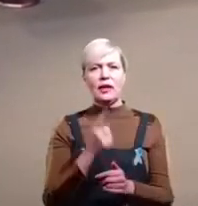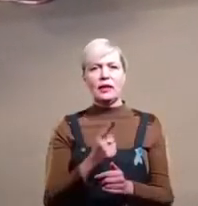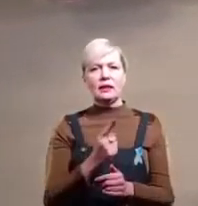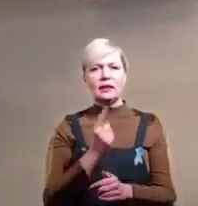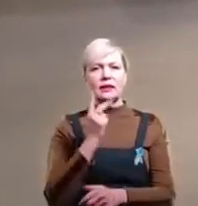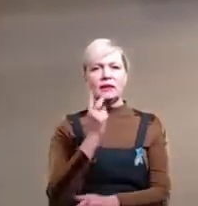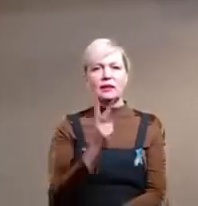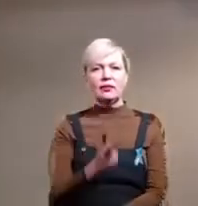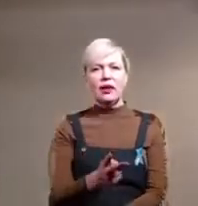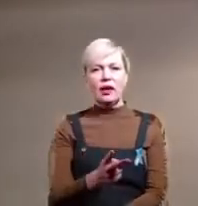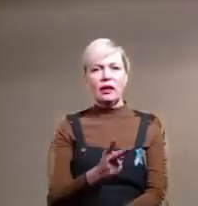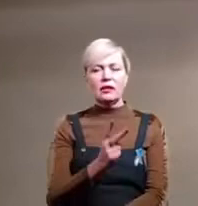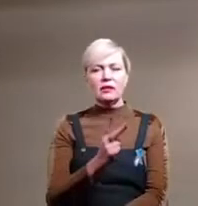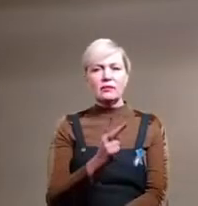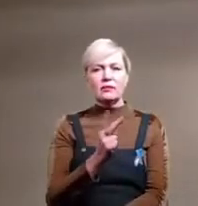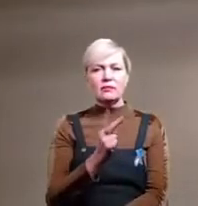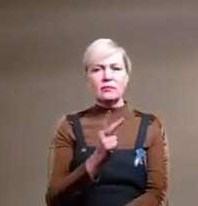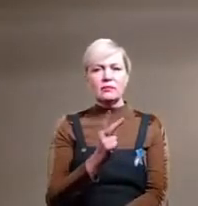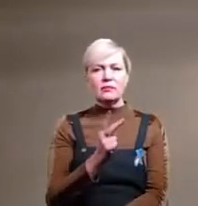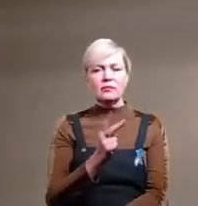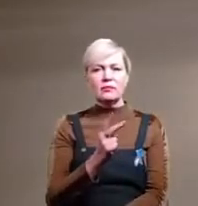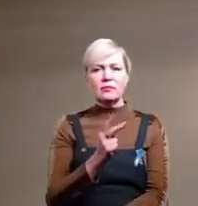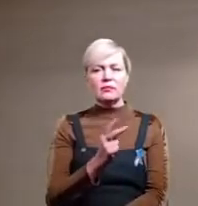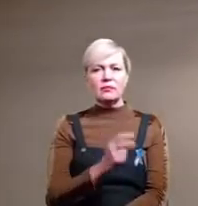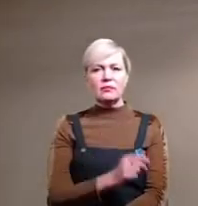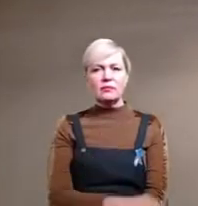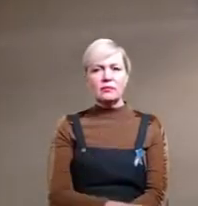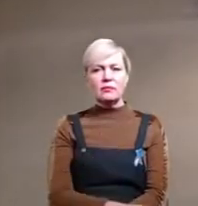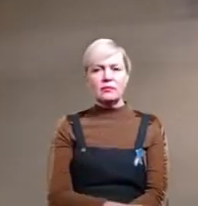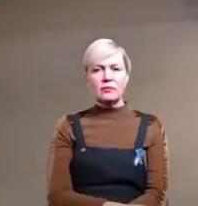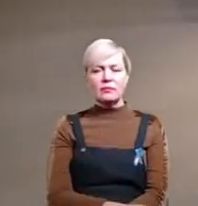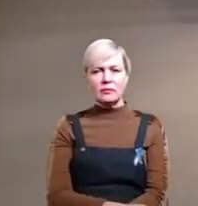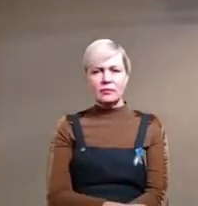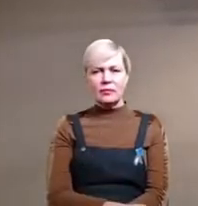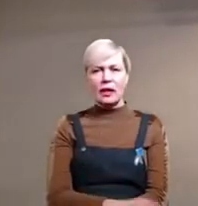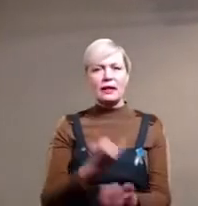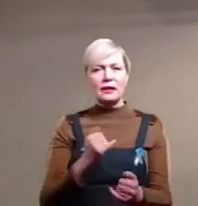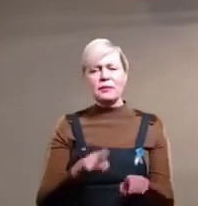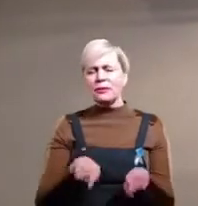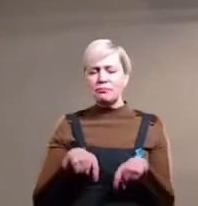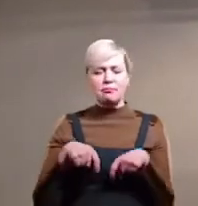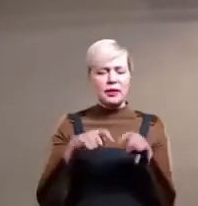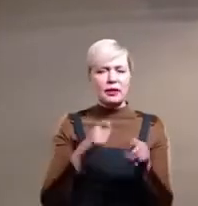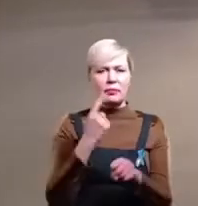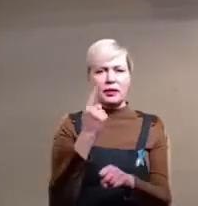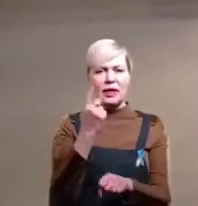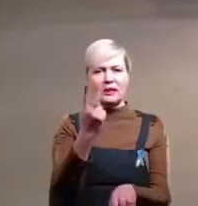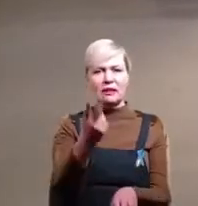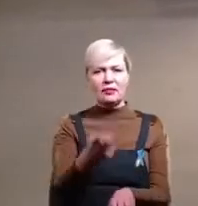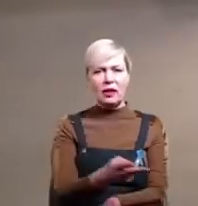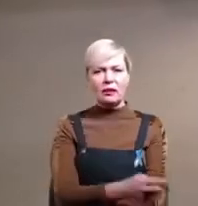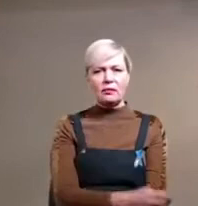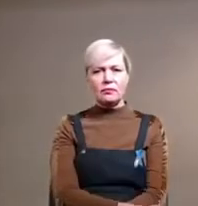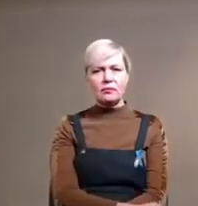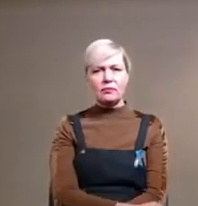раз, и два. А теперь это бегом. Бегом, забежать. Раз, и два.